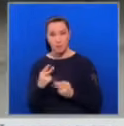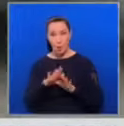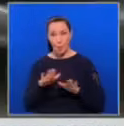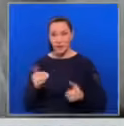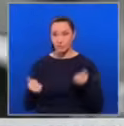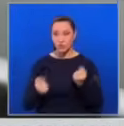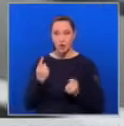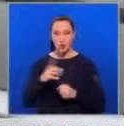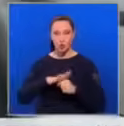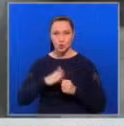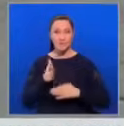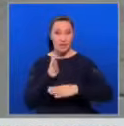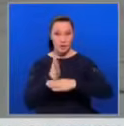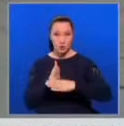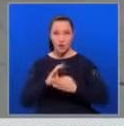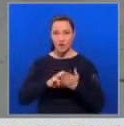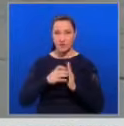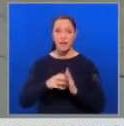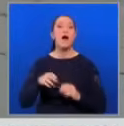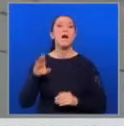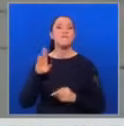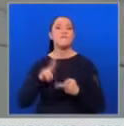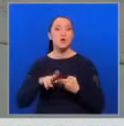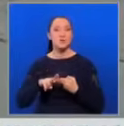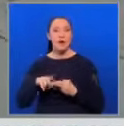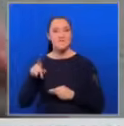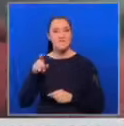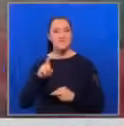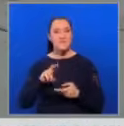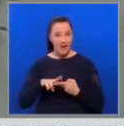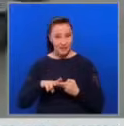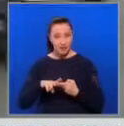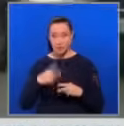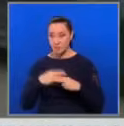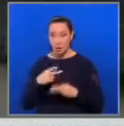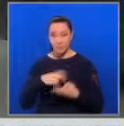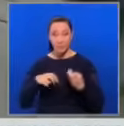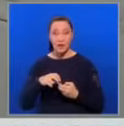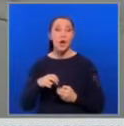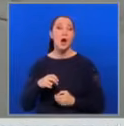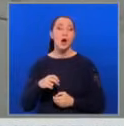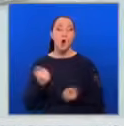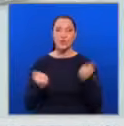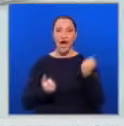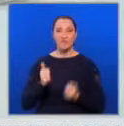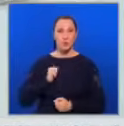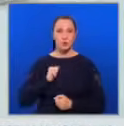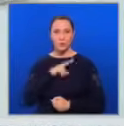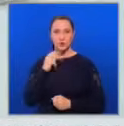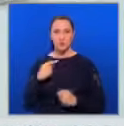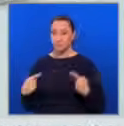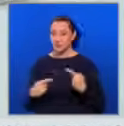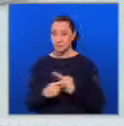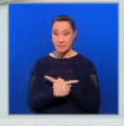бавно на едно от основните кръстовища в квартал владислав варненчик спрян е за проверка от автопатрул на полицията при разминаване с